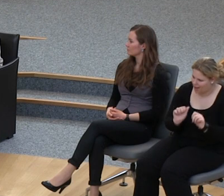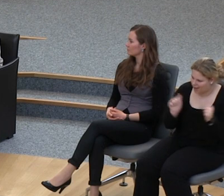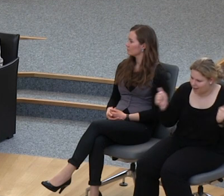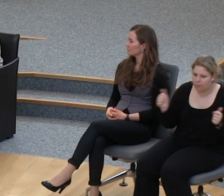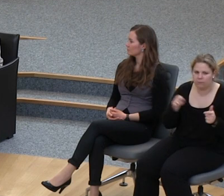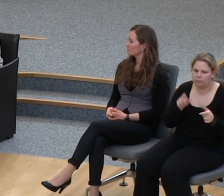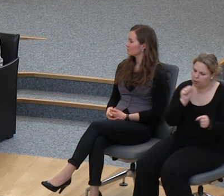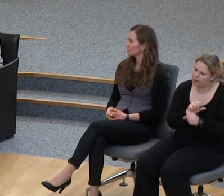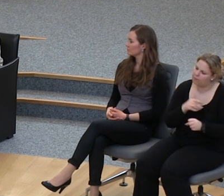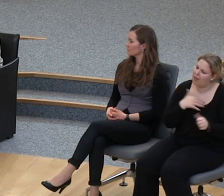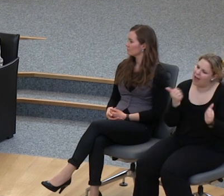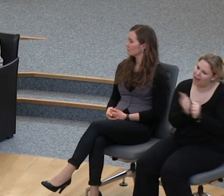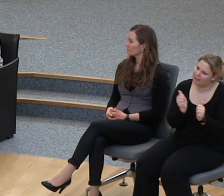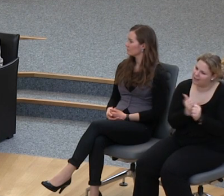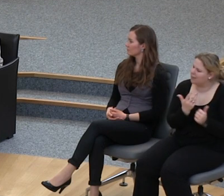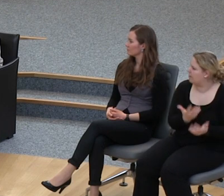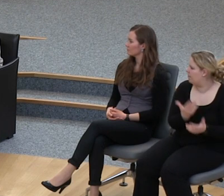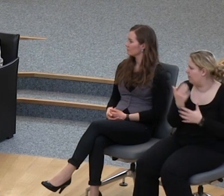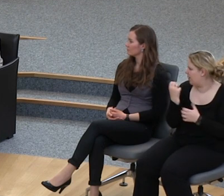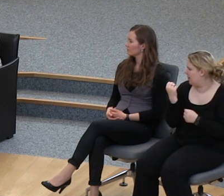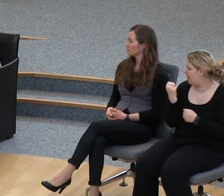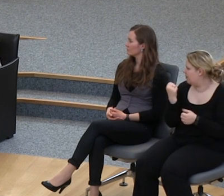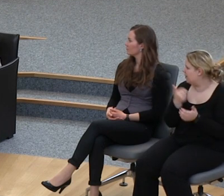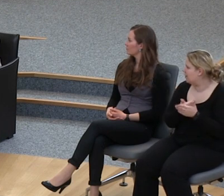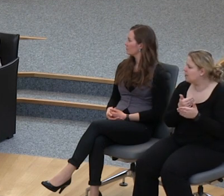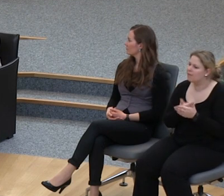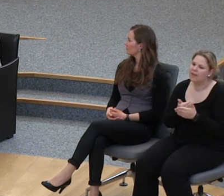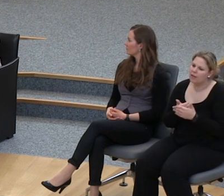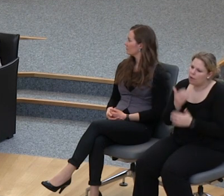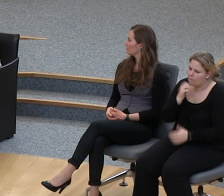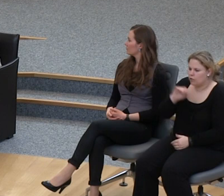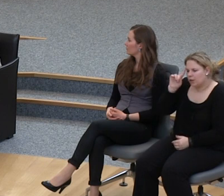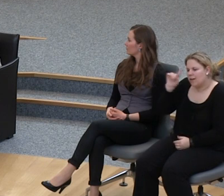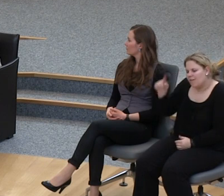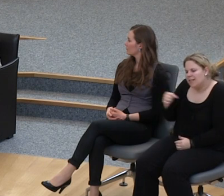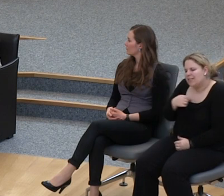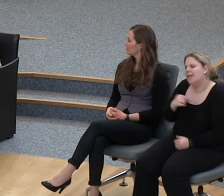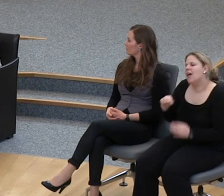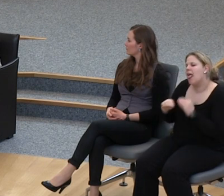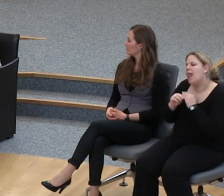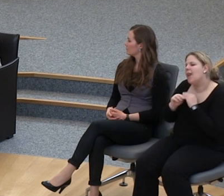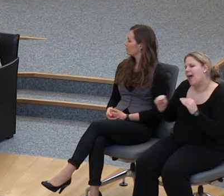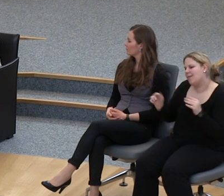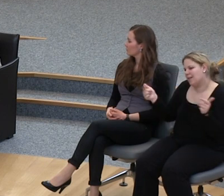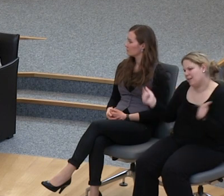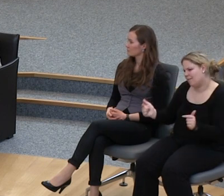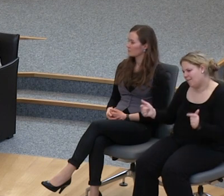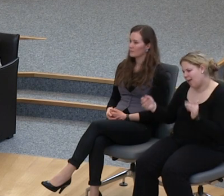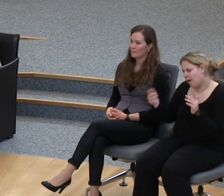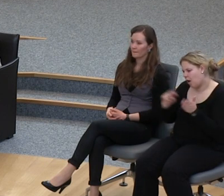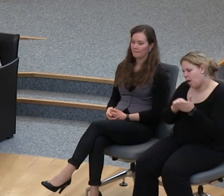nach dem Quartier. Der Landespflegeplan wird neu gestaltet oder überhaupt, es wird ein